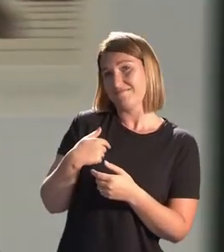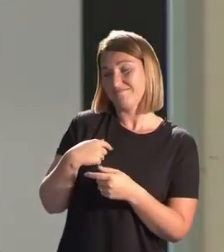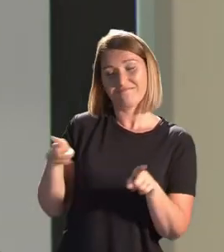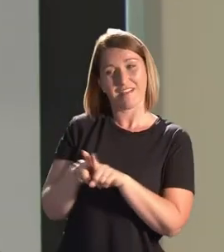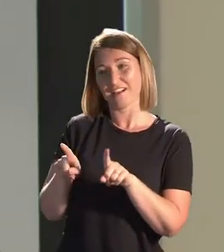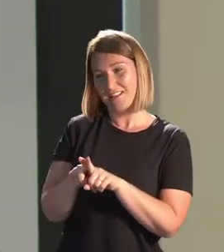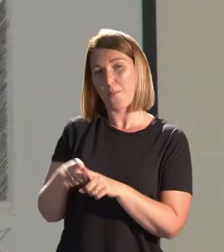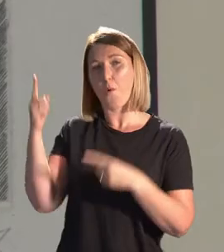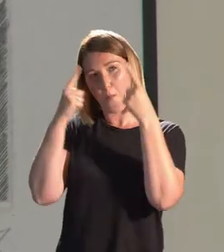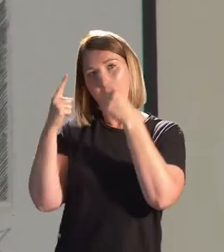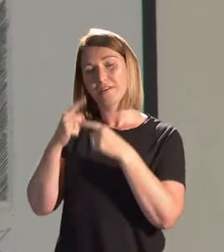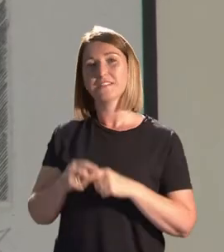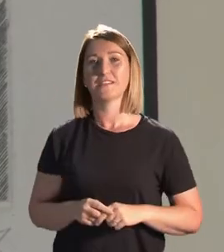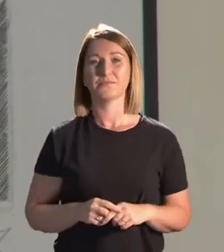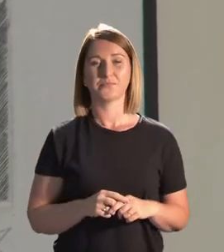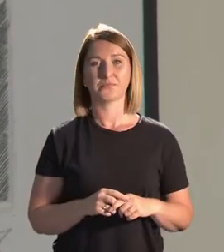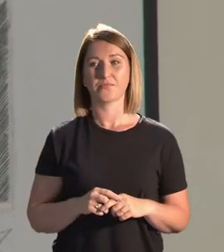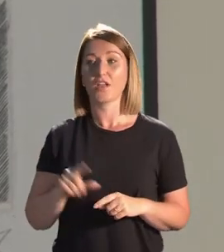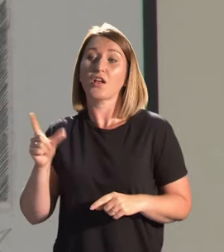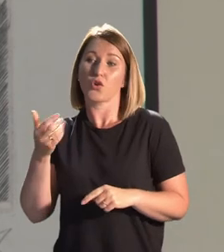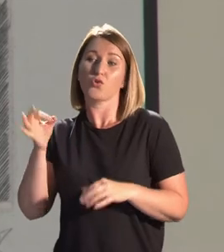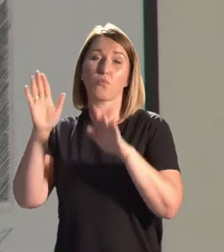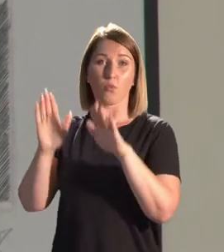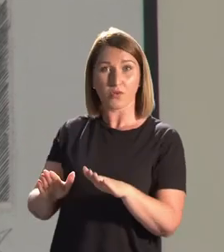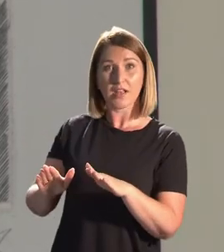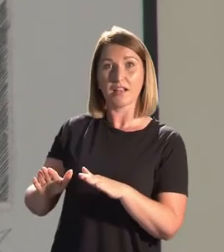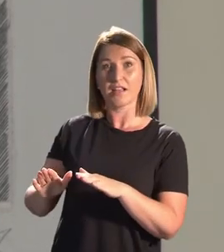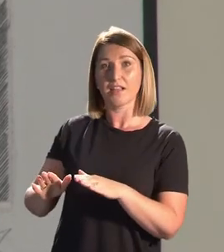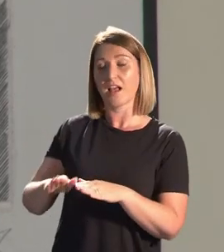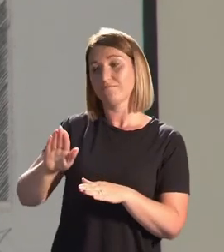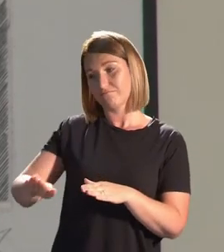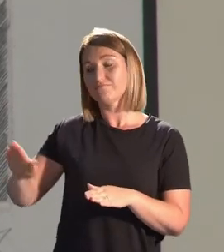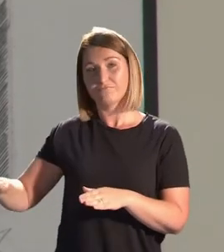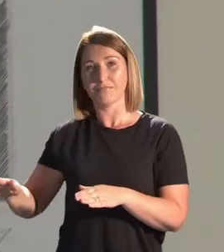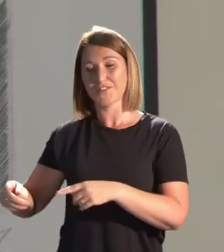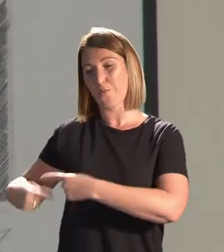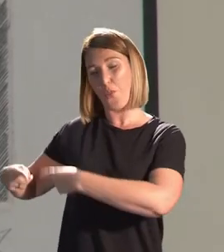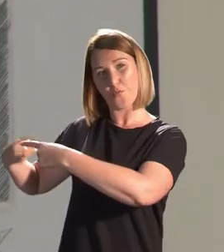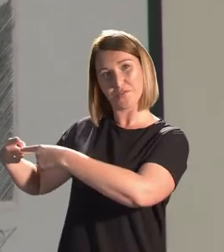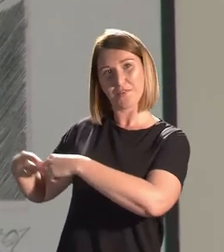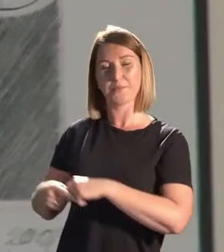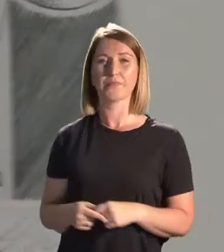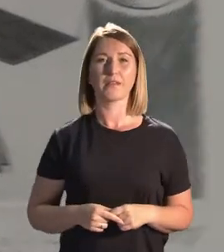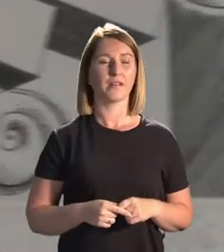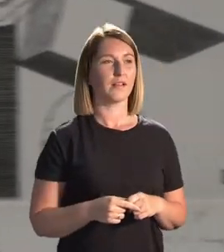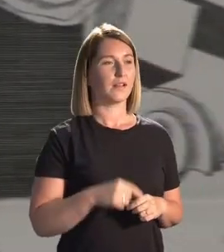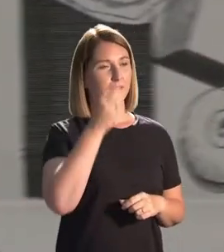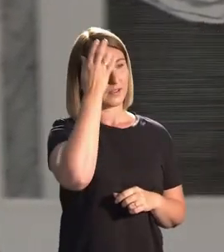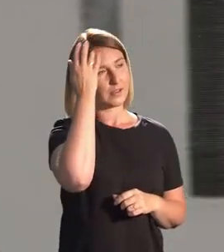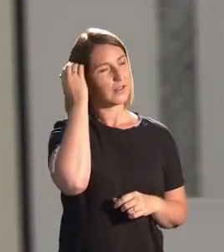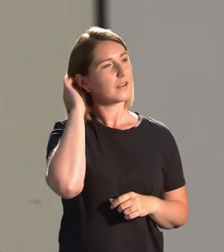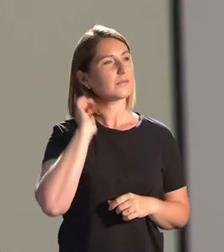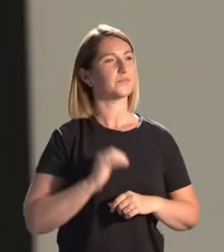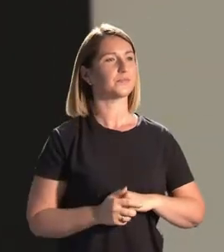się pod tym podpisać. No coś tam pozostanie dla potomstwa. Artysta, jeszcze do